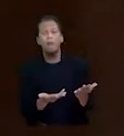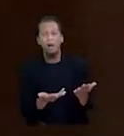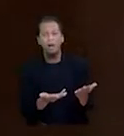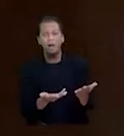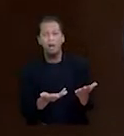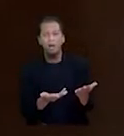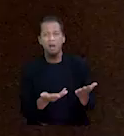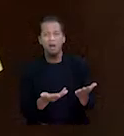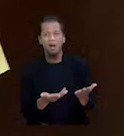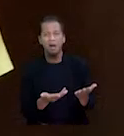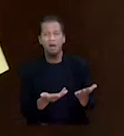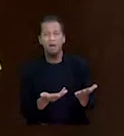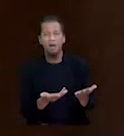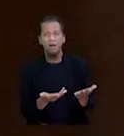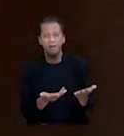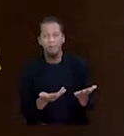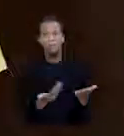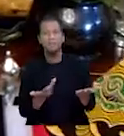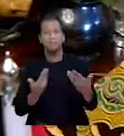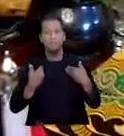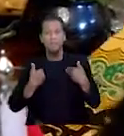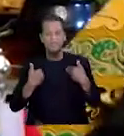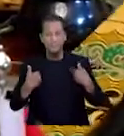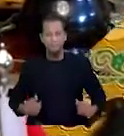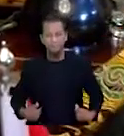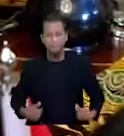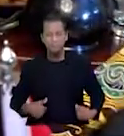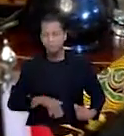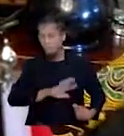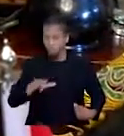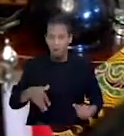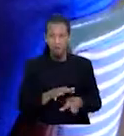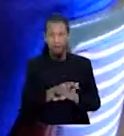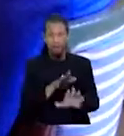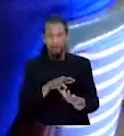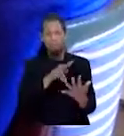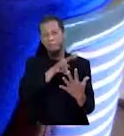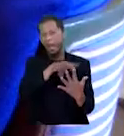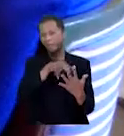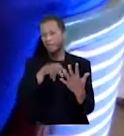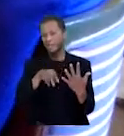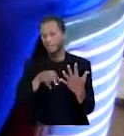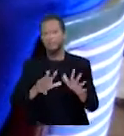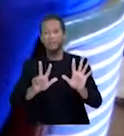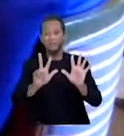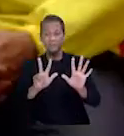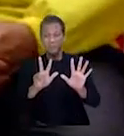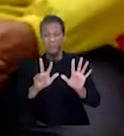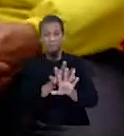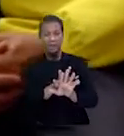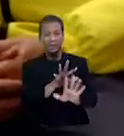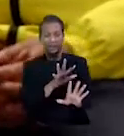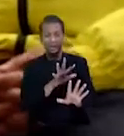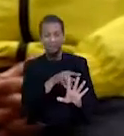daripada sikap partai politik ini. Bagi kedelapan partai ini, sistem pemilu proporsional terbuka merupakan pilihan